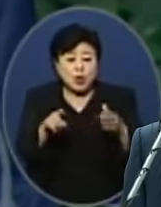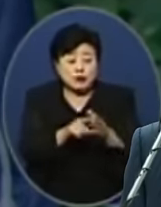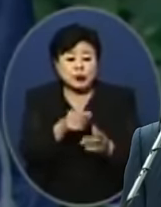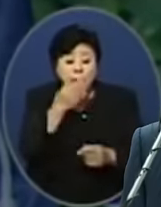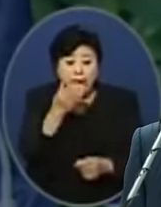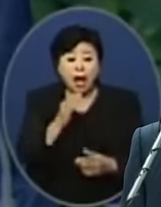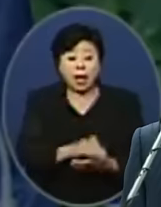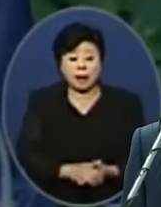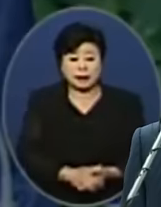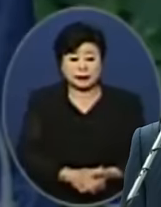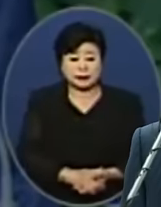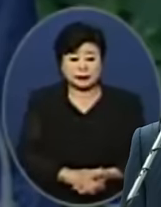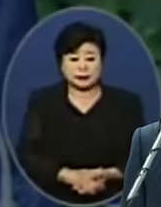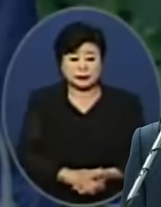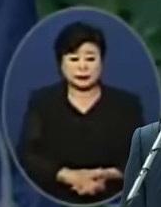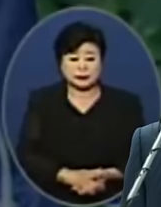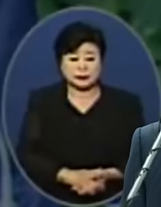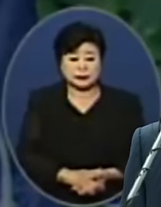수가 있습니다.